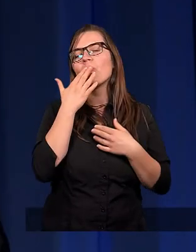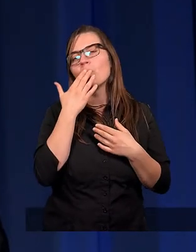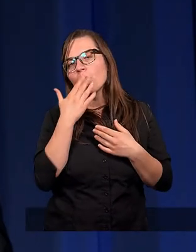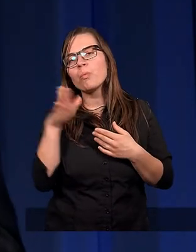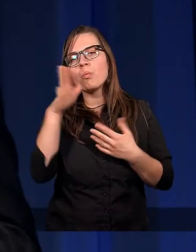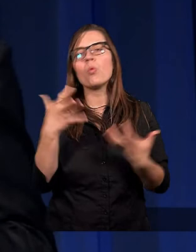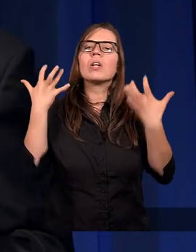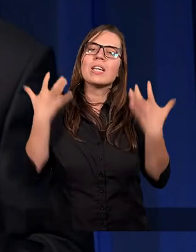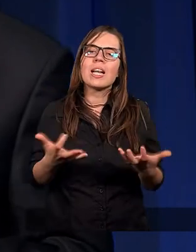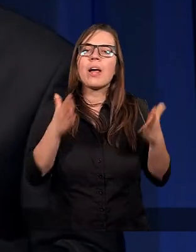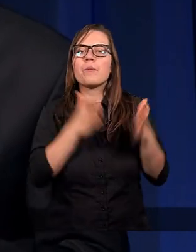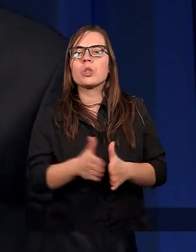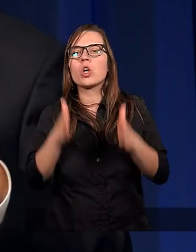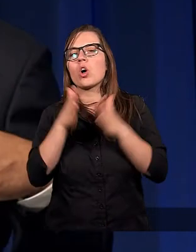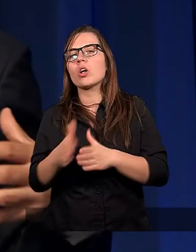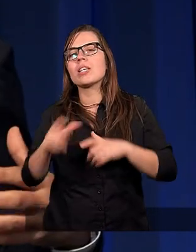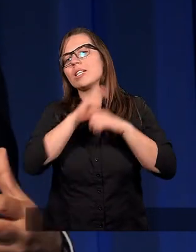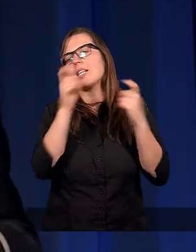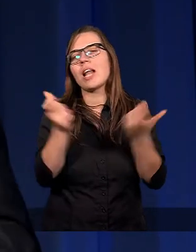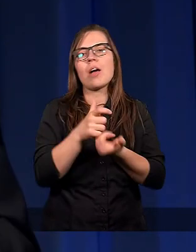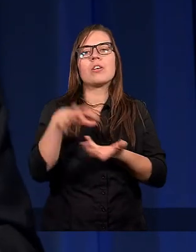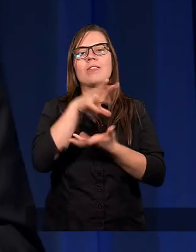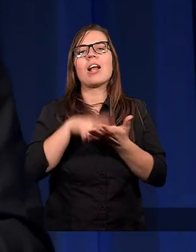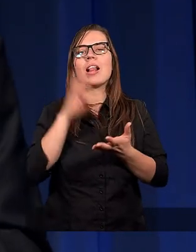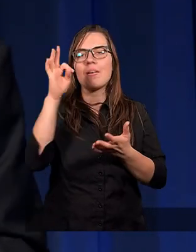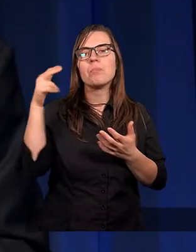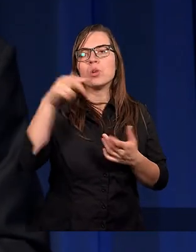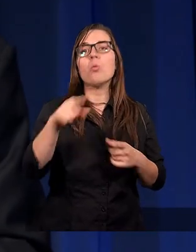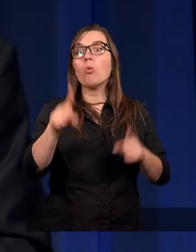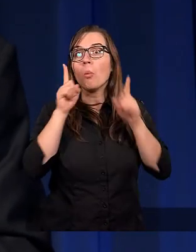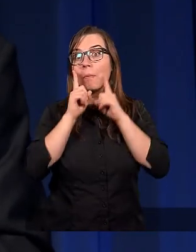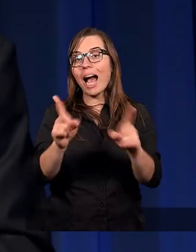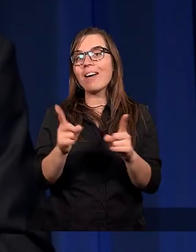Bóg chce przygotować cały świat na swoje przyjście. No to jest prawda.